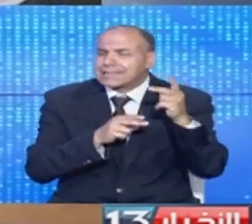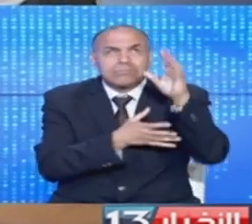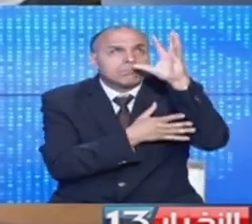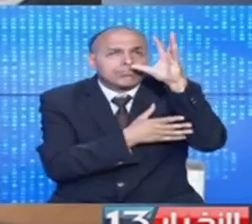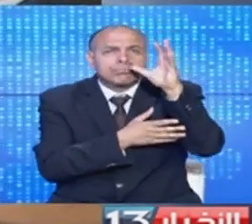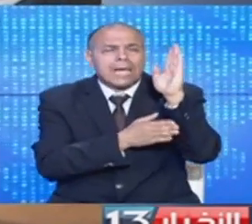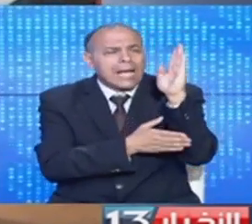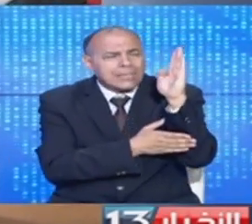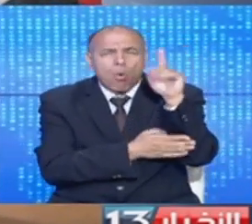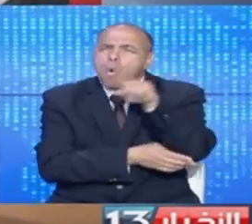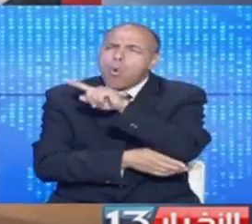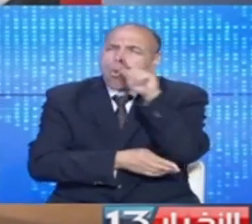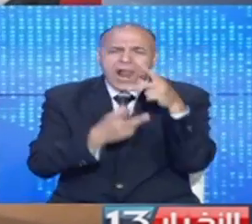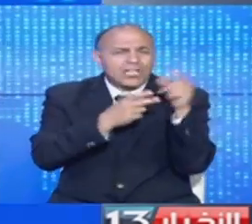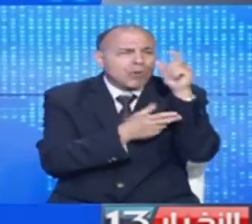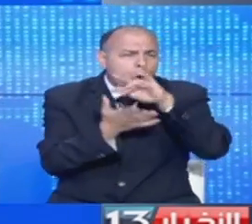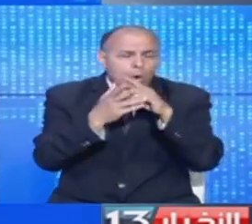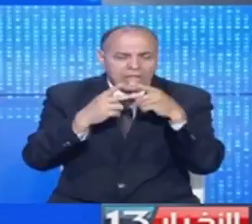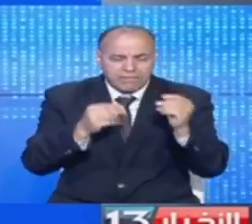مثريات للعرس للقاعة.